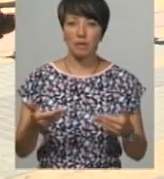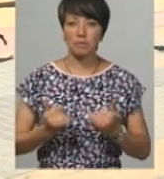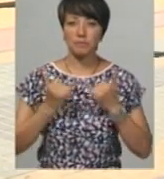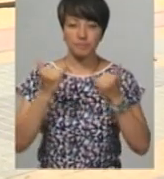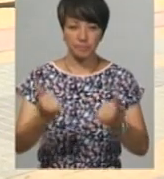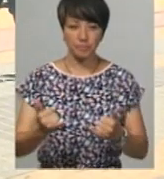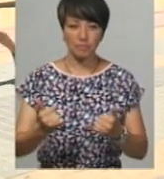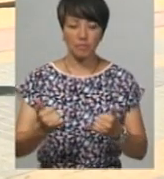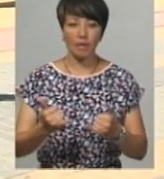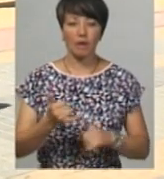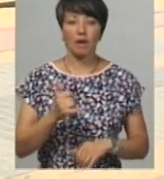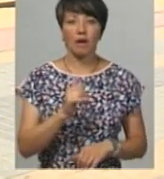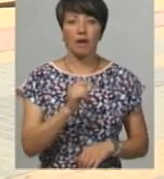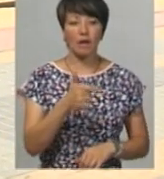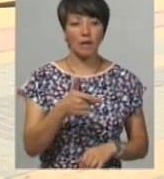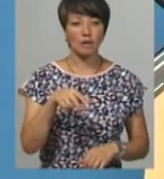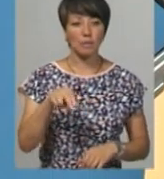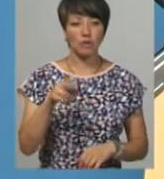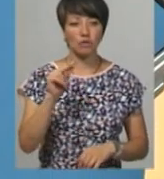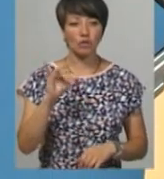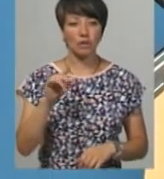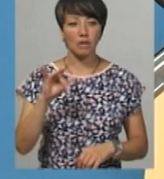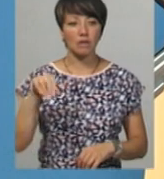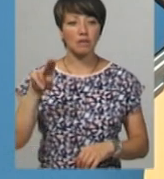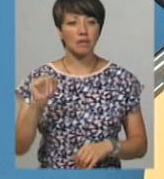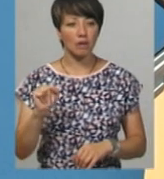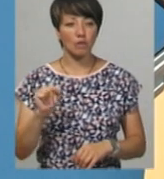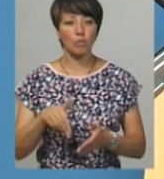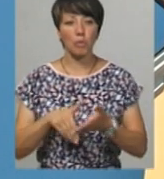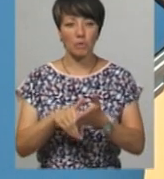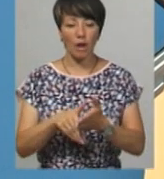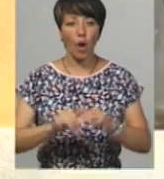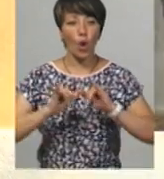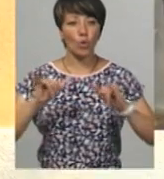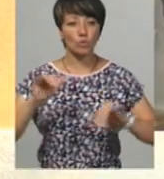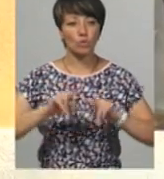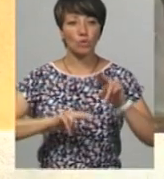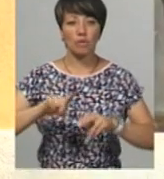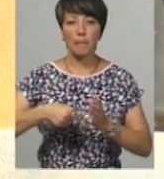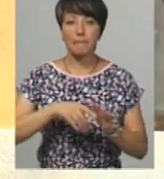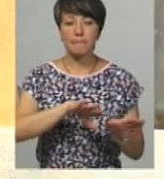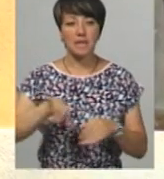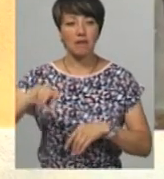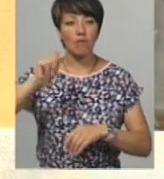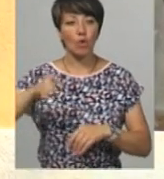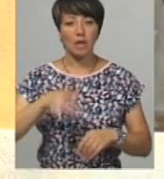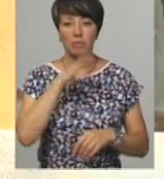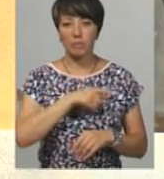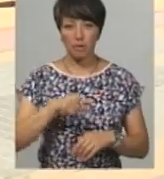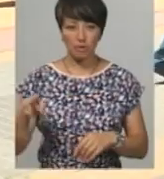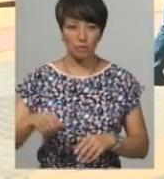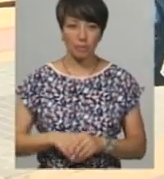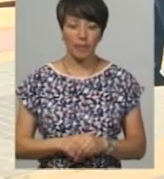вшанувати Гната Петровича Чікірду. Гнат Чікірда допомагав у розбудові міста у післявоєнний період, додає Тарас